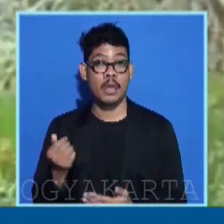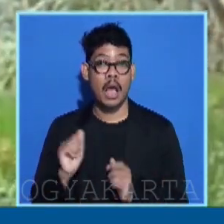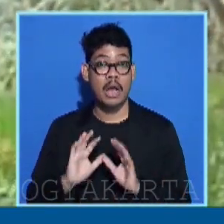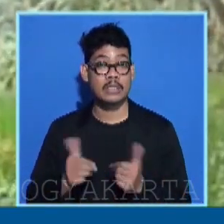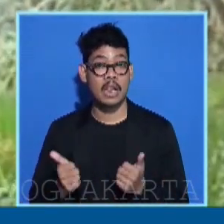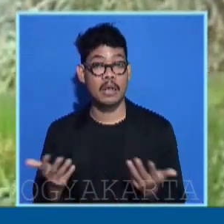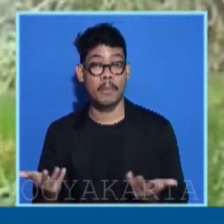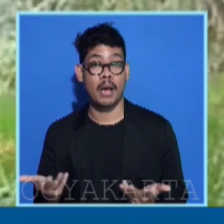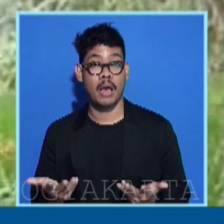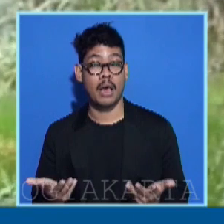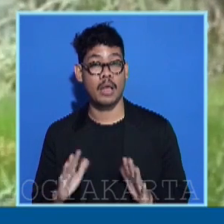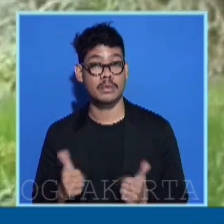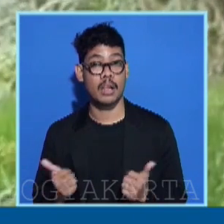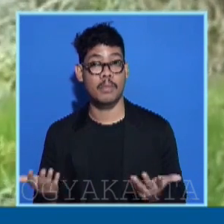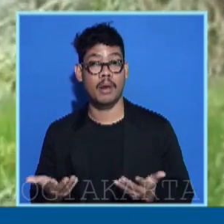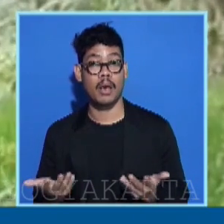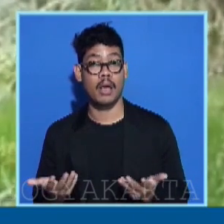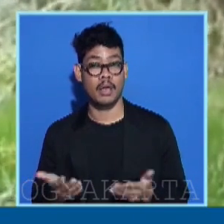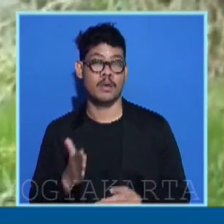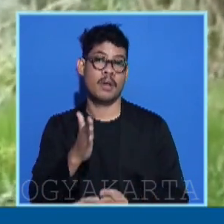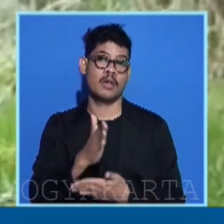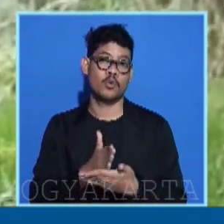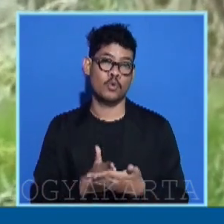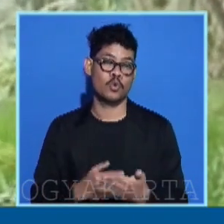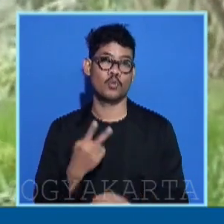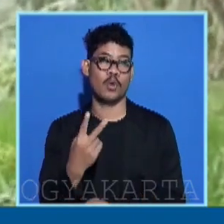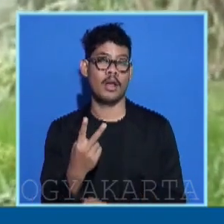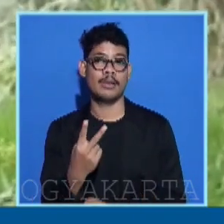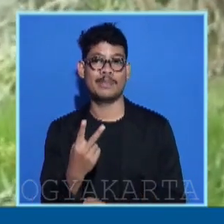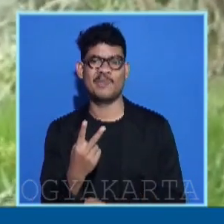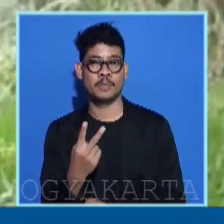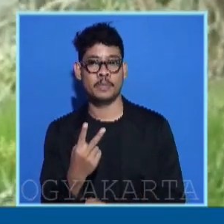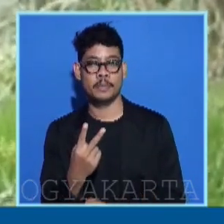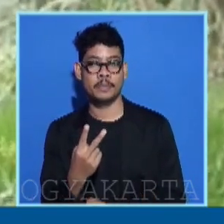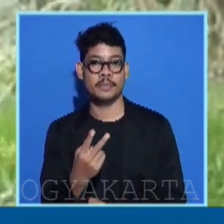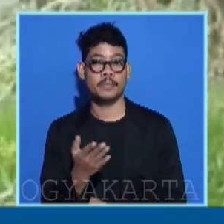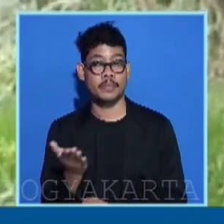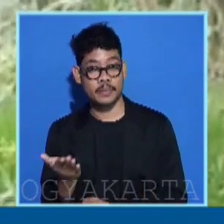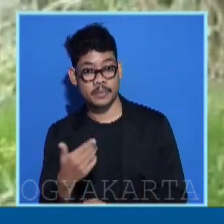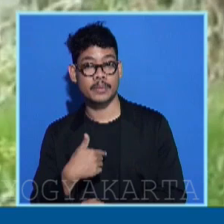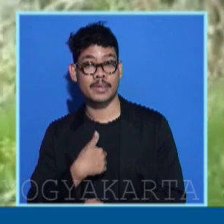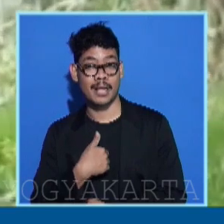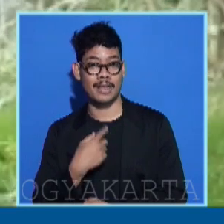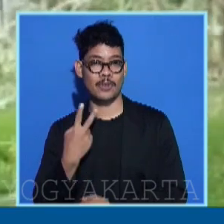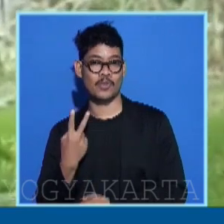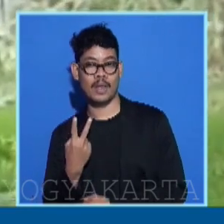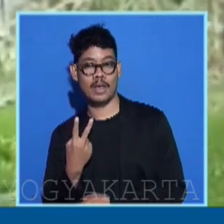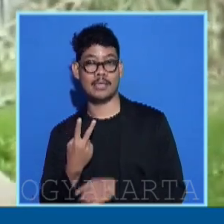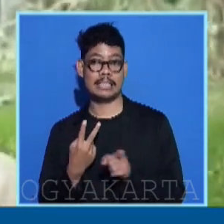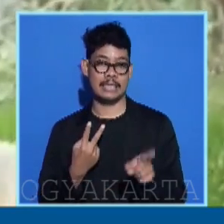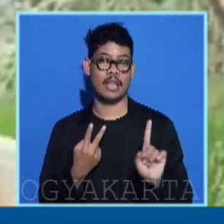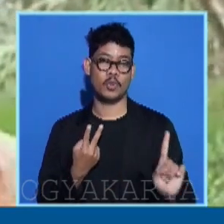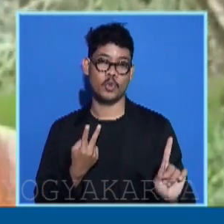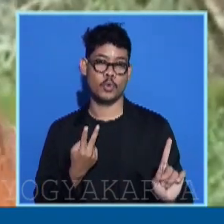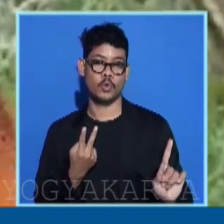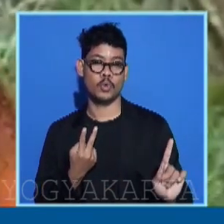Nggih bagi dua bagi dua jenengan pikantuk bagian pinten kalih du per3anipunih